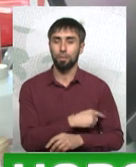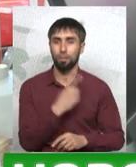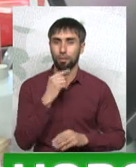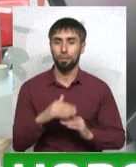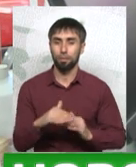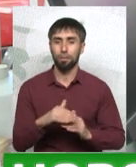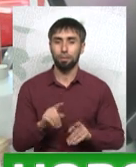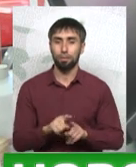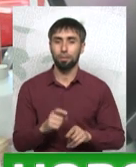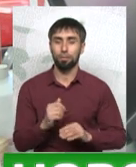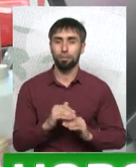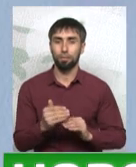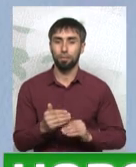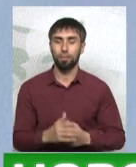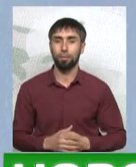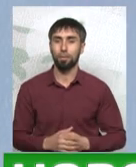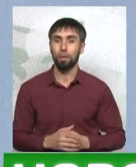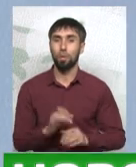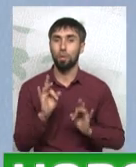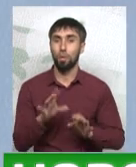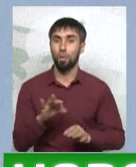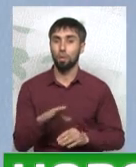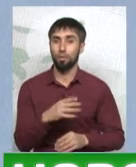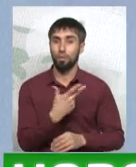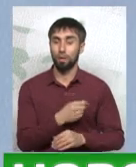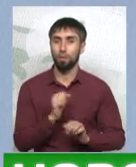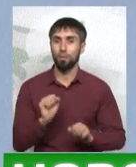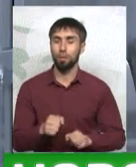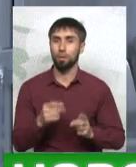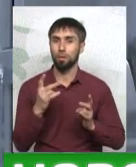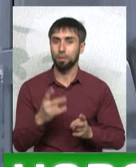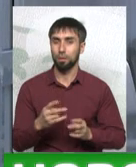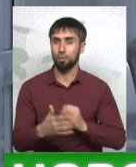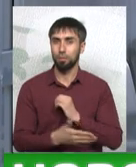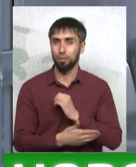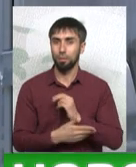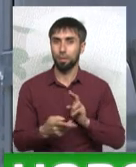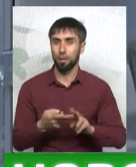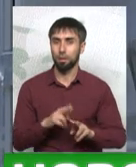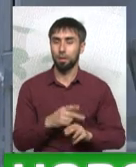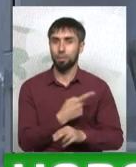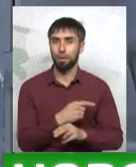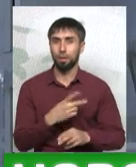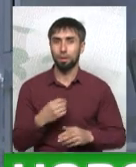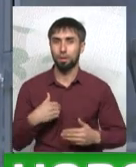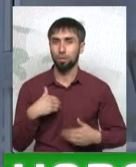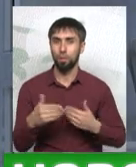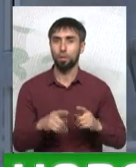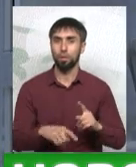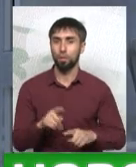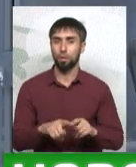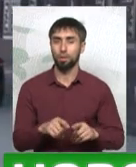покраснение, уплотнение, да, место вкола. Отказ от вакцины может привести к трагическим последствиям, поэтому медики не советуют